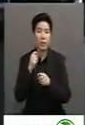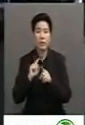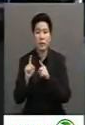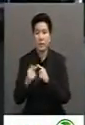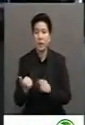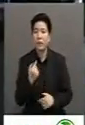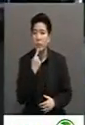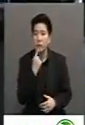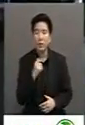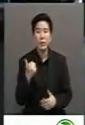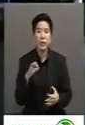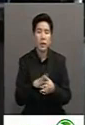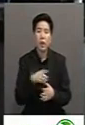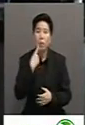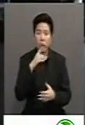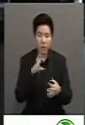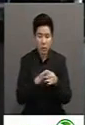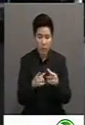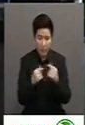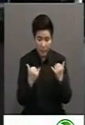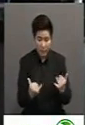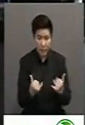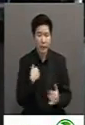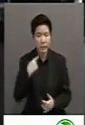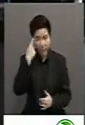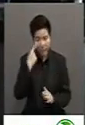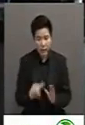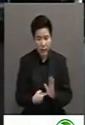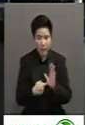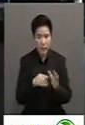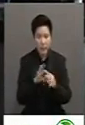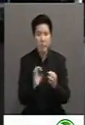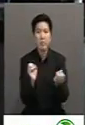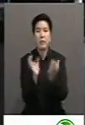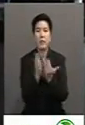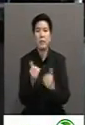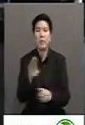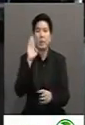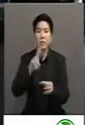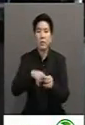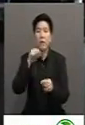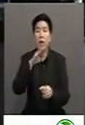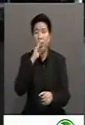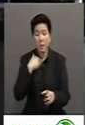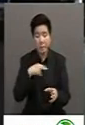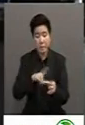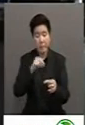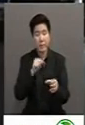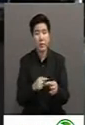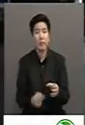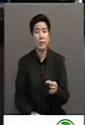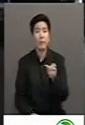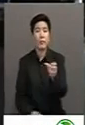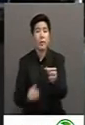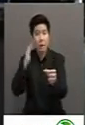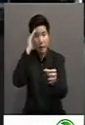ครับที่ออกมาพูดถึงเรื่องนี้นะครับก็ให้ความเห็นเชิงเสียดสีด้วยนะครับบอกว่าถ้าเขาถือเป๊ปซี่ไปห